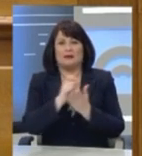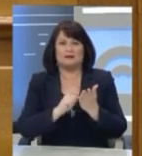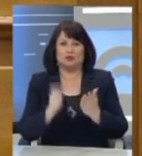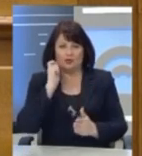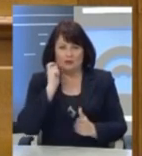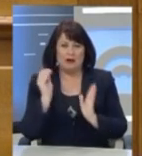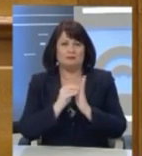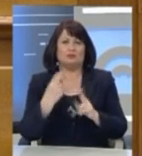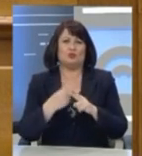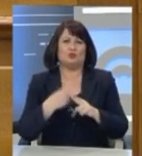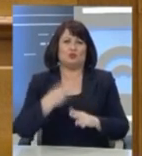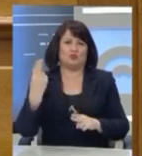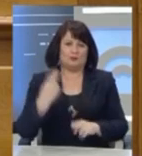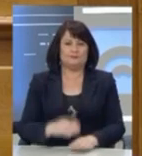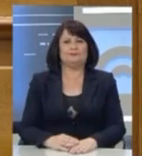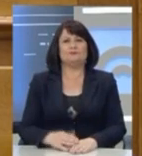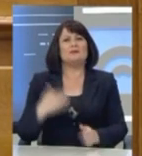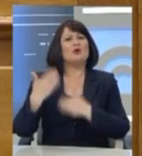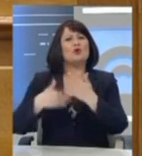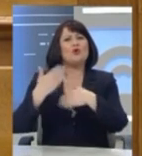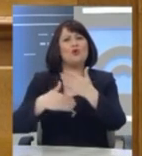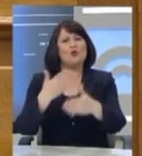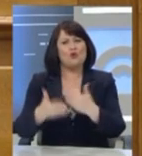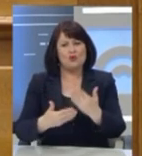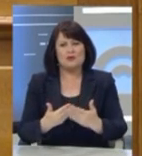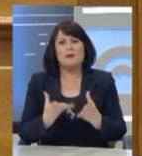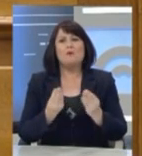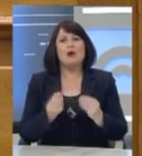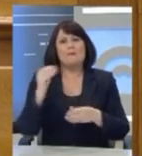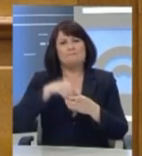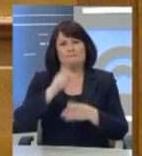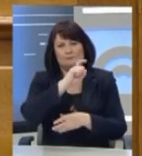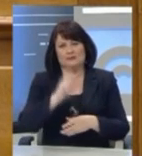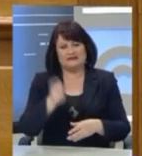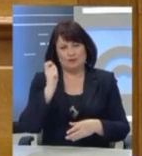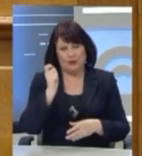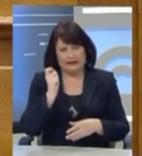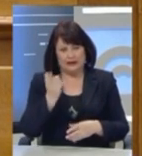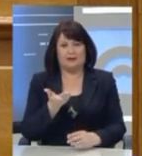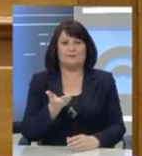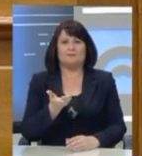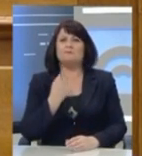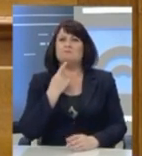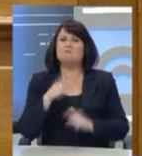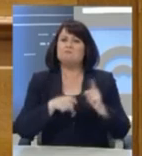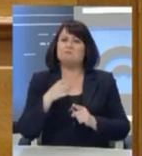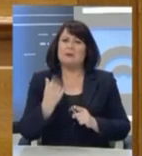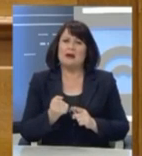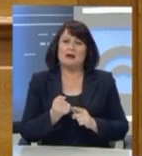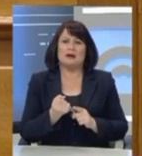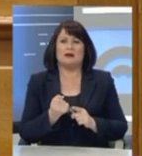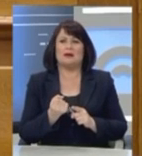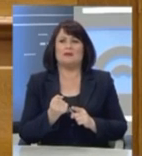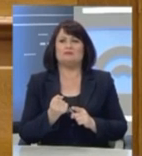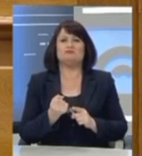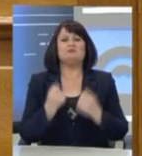Πρόκειται για ένα μεγάλο χρονικό διάστημα που χαρακτηρίστηκε από περιόδους